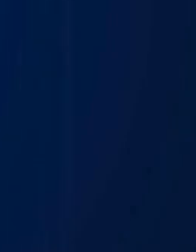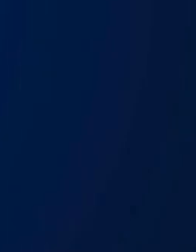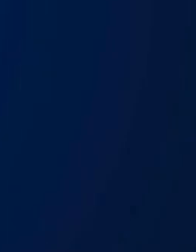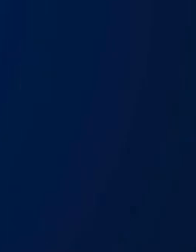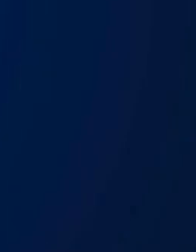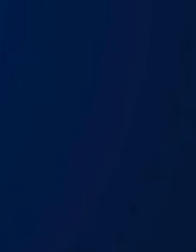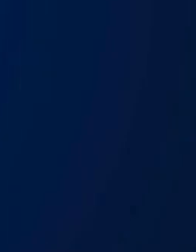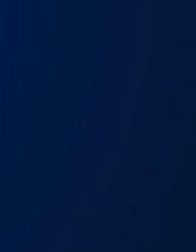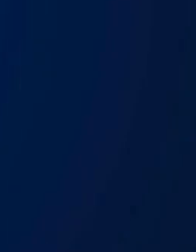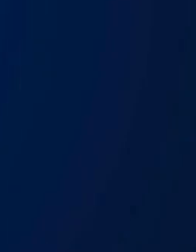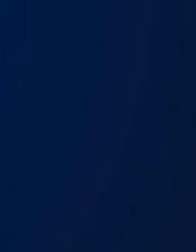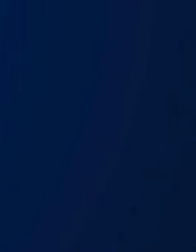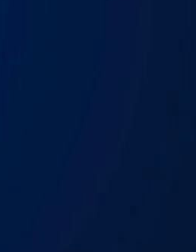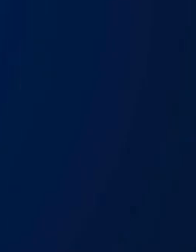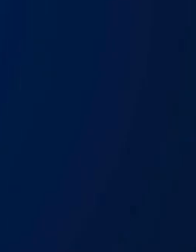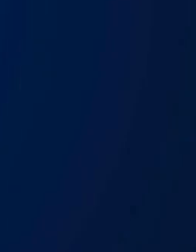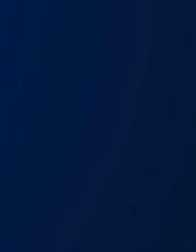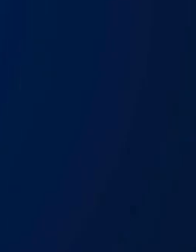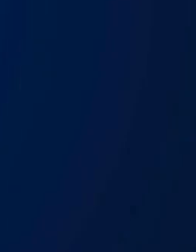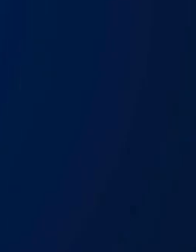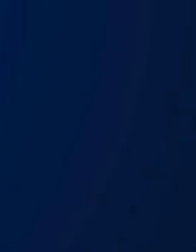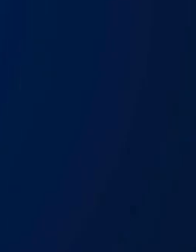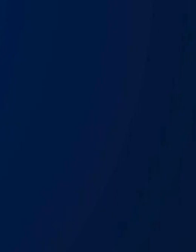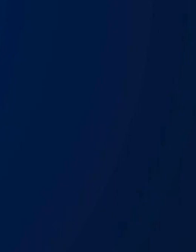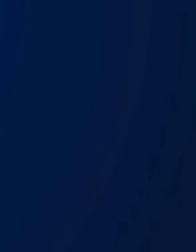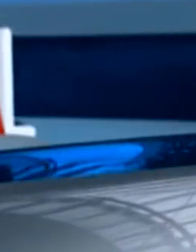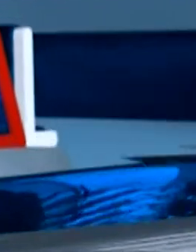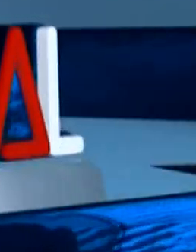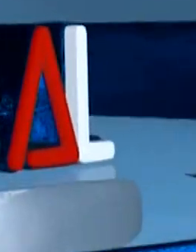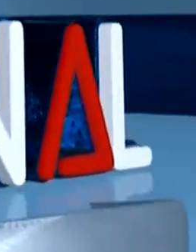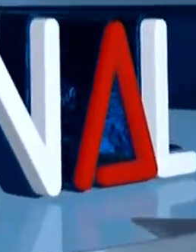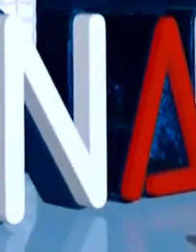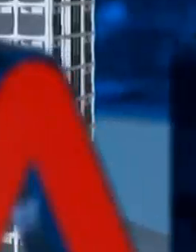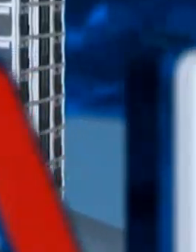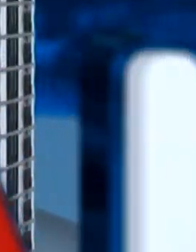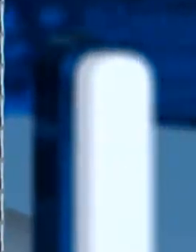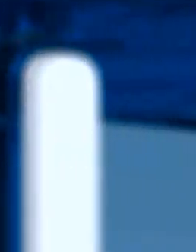Atenție! Emisiune dedicată și persoanelor cu deficiențe de auz.